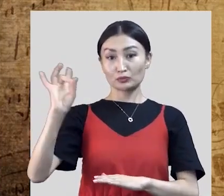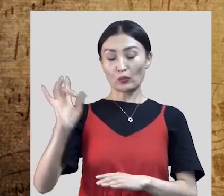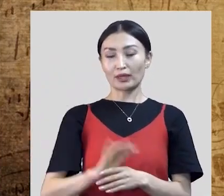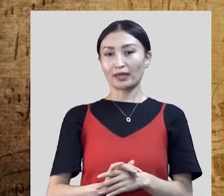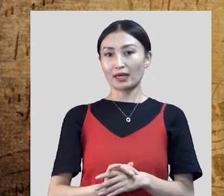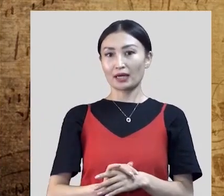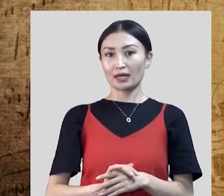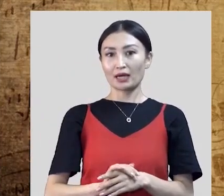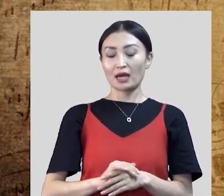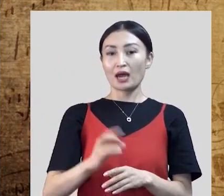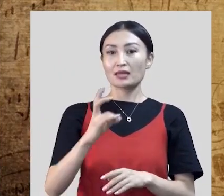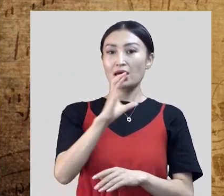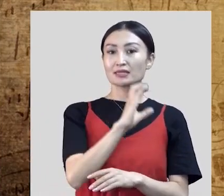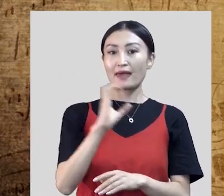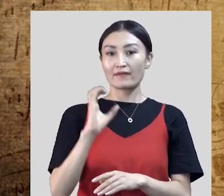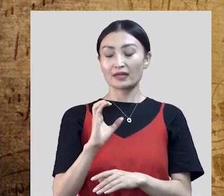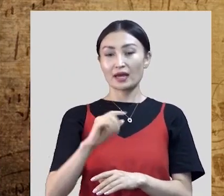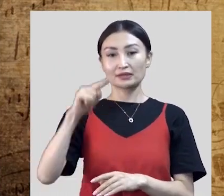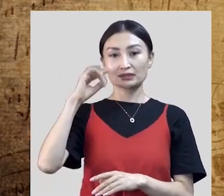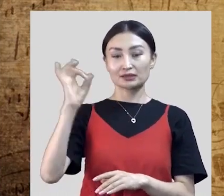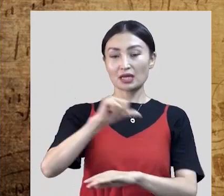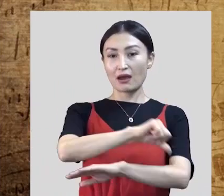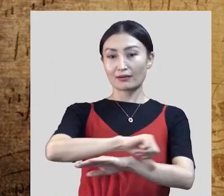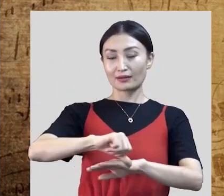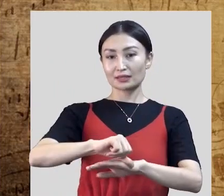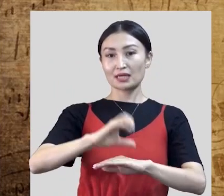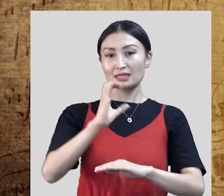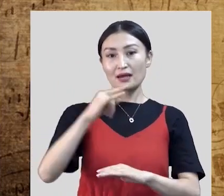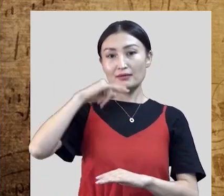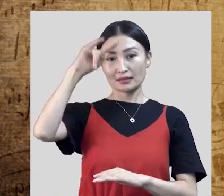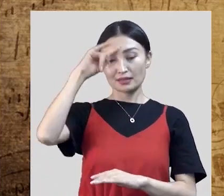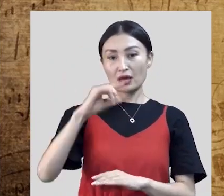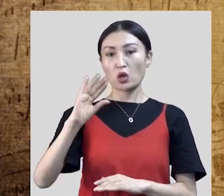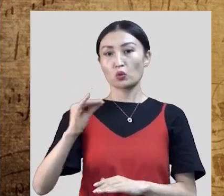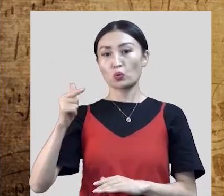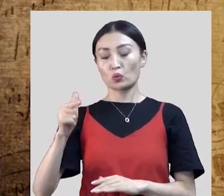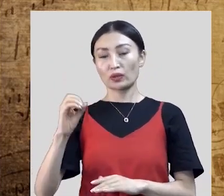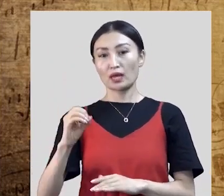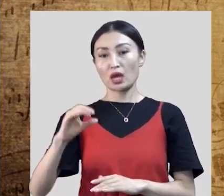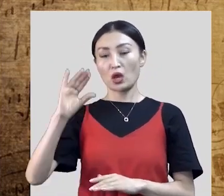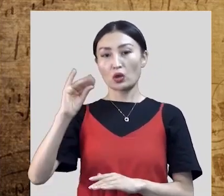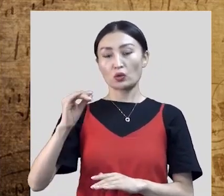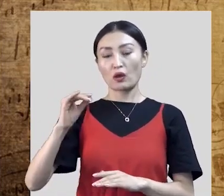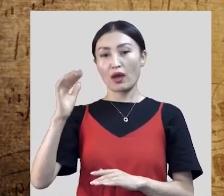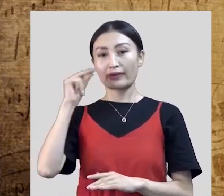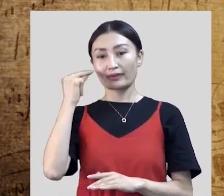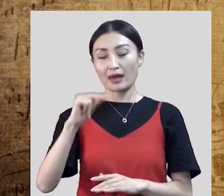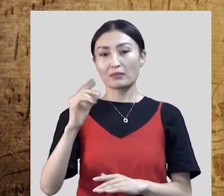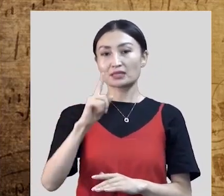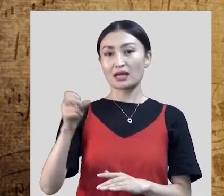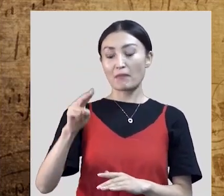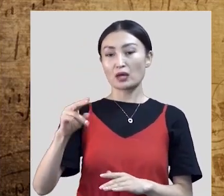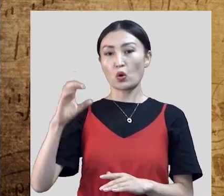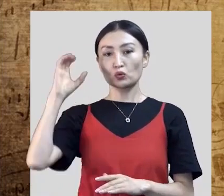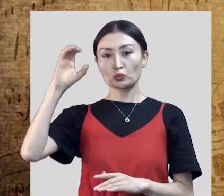республика? На севере Кыргызская республика граничит с Казахстаном, на юге и юго-востоке с Китаем, на западе